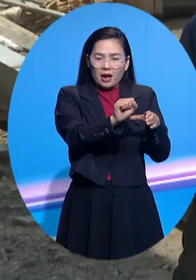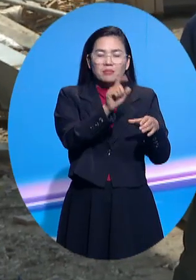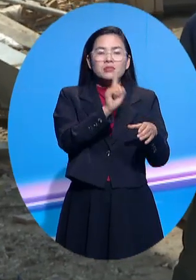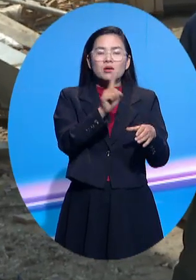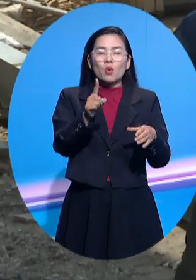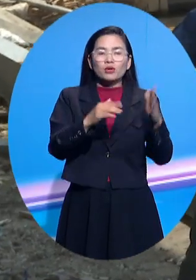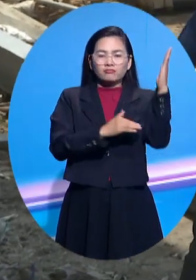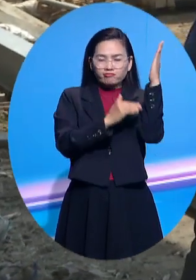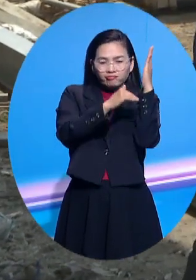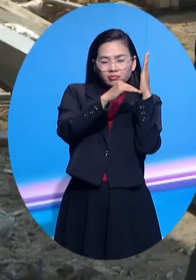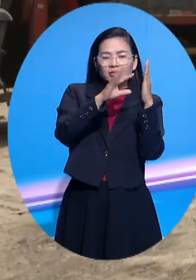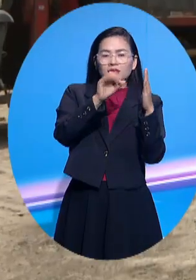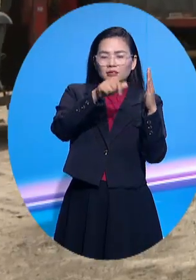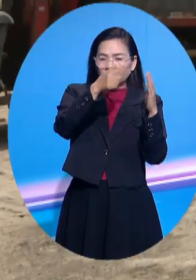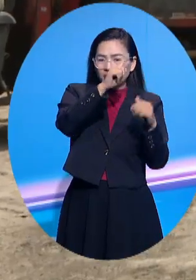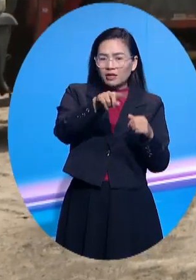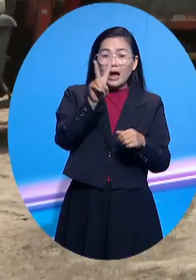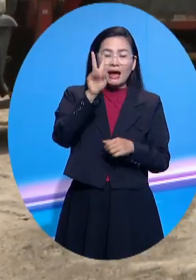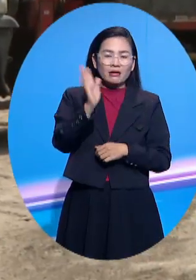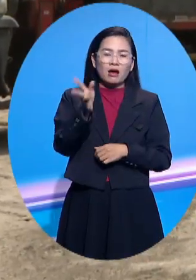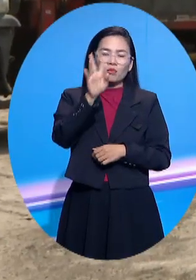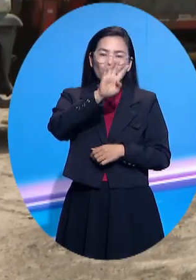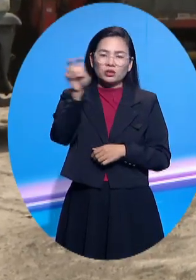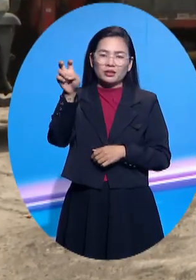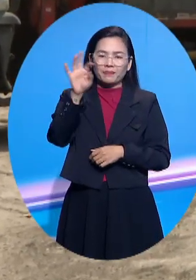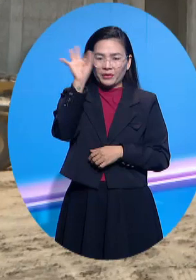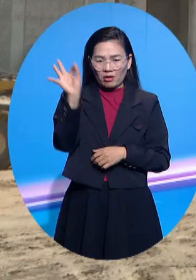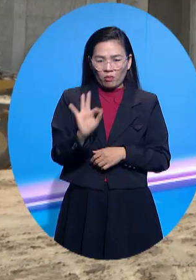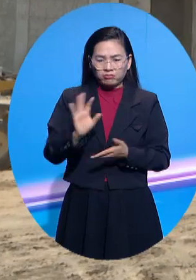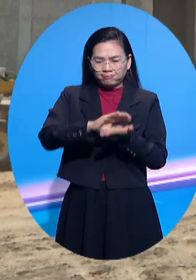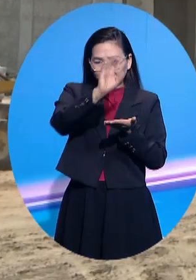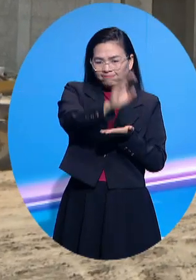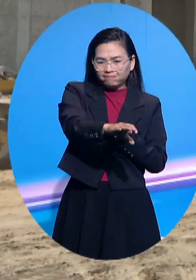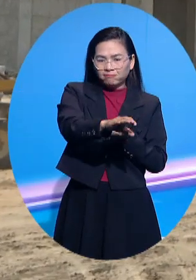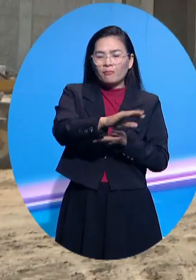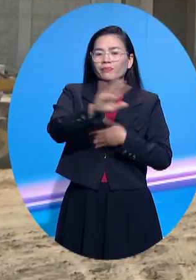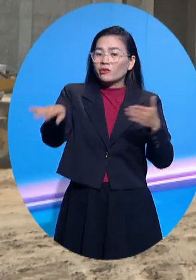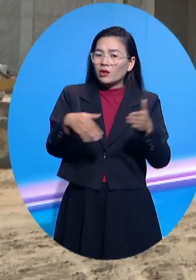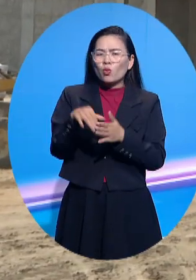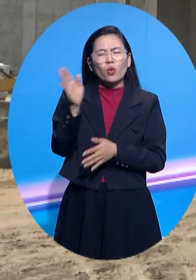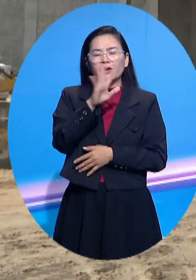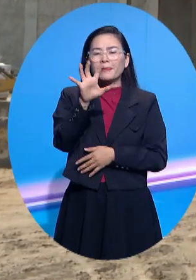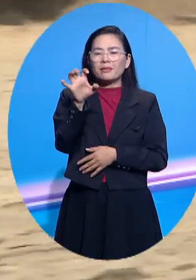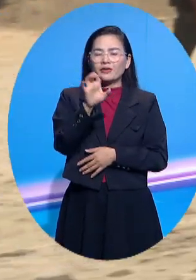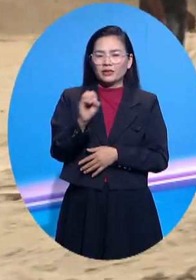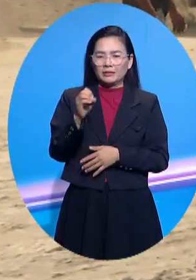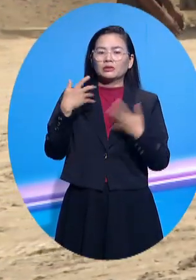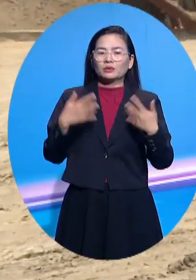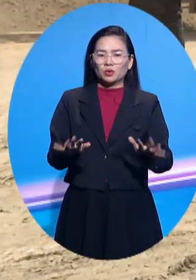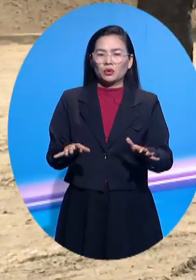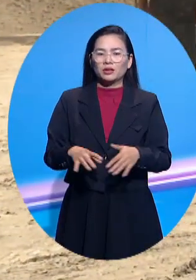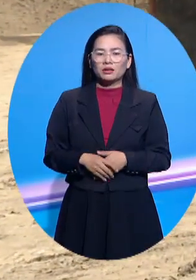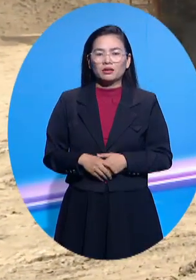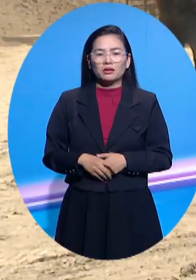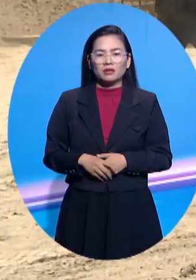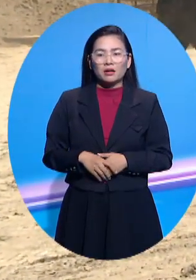Tầng với tổng mức đầu tư 2400 tỷ đồng hiện khối lượng Thi công toàn bộ công trình này Đạt khoảng 50 ph Dự kiến là